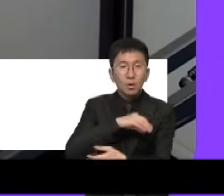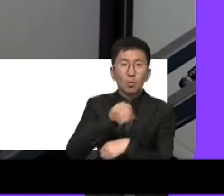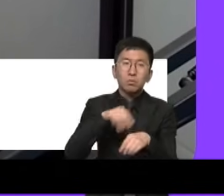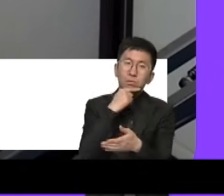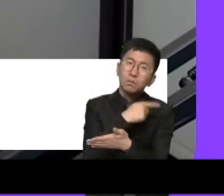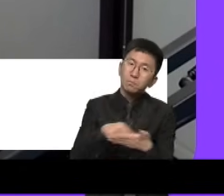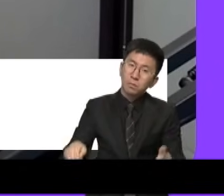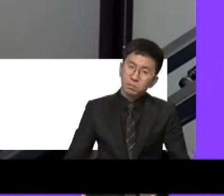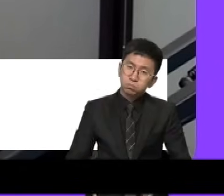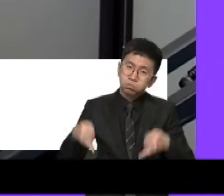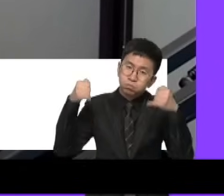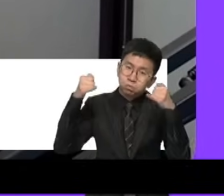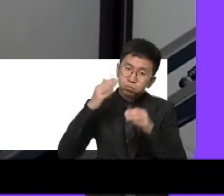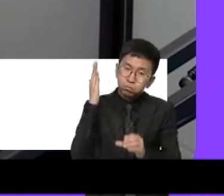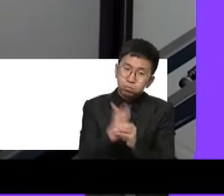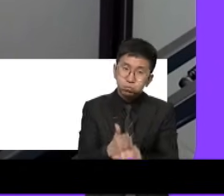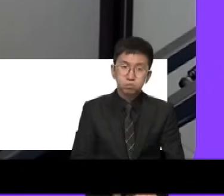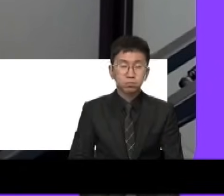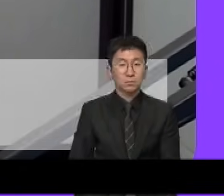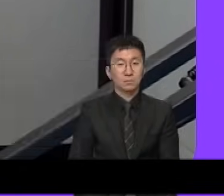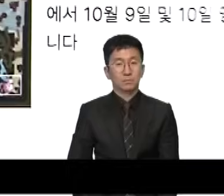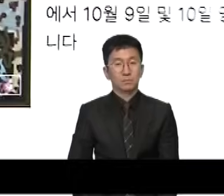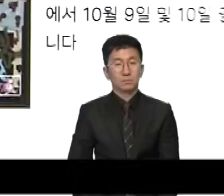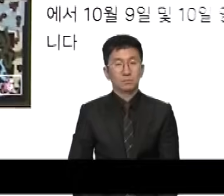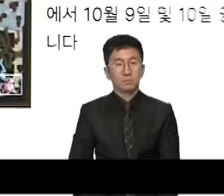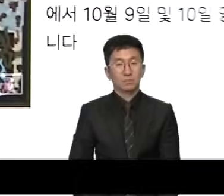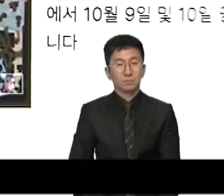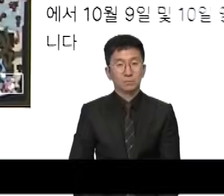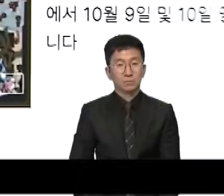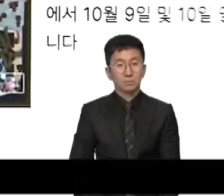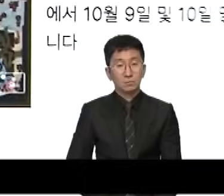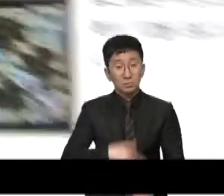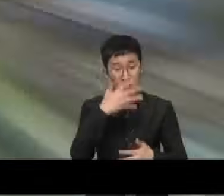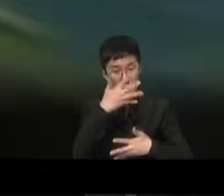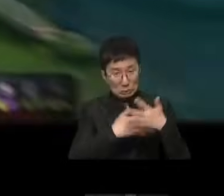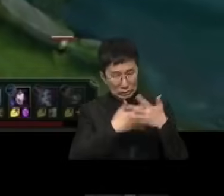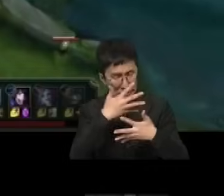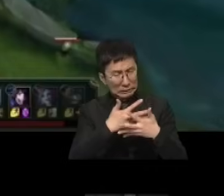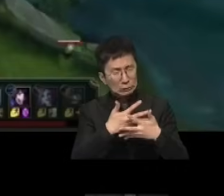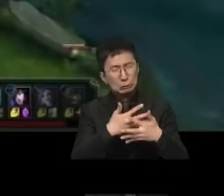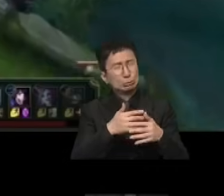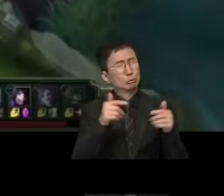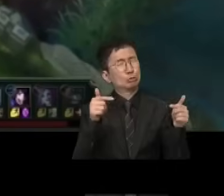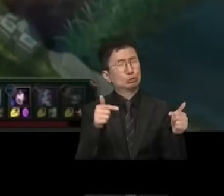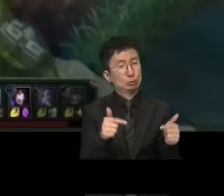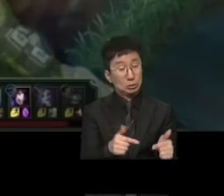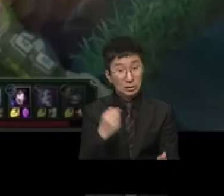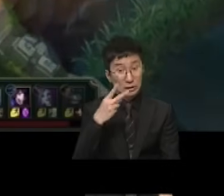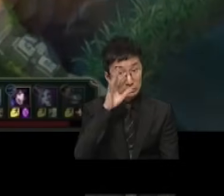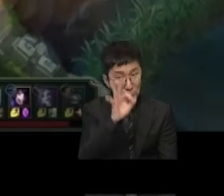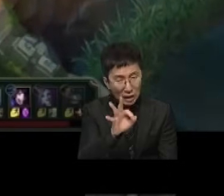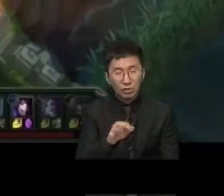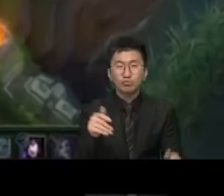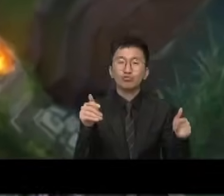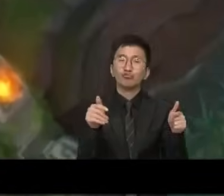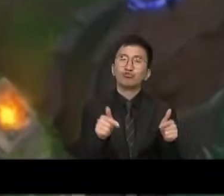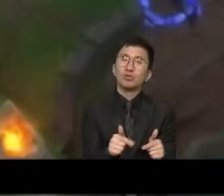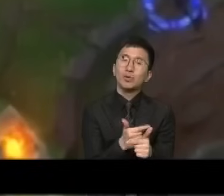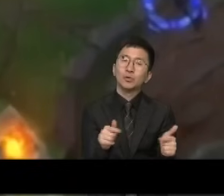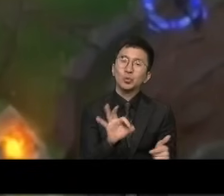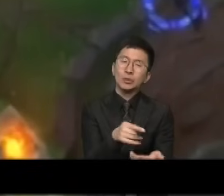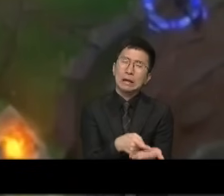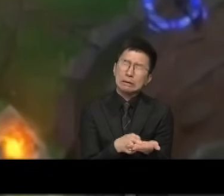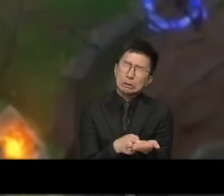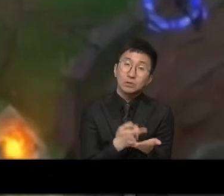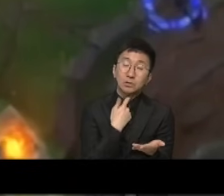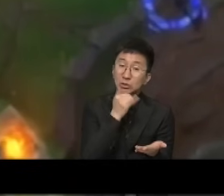결국 더 많은 손실을 초래하게 되는 것입니다. 영상 화질도 낮추고 다시 보기 기능도 없애며 비용을 줄여왔지만